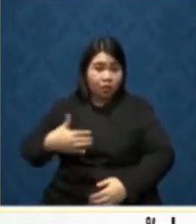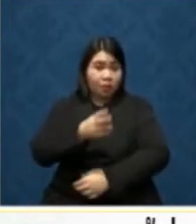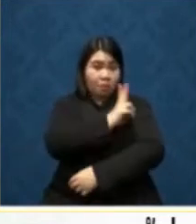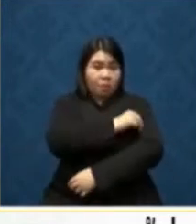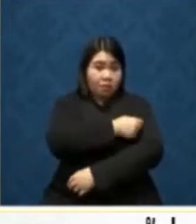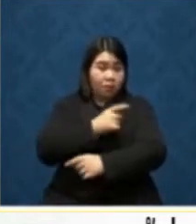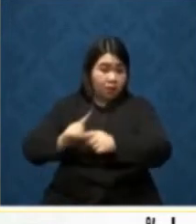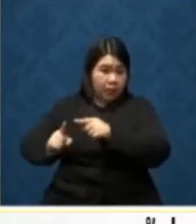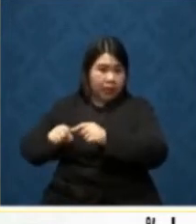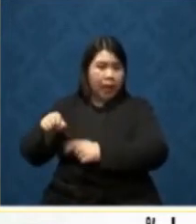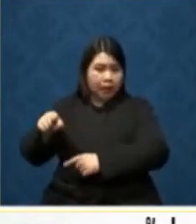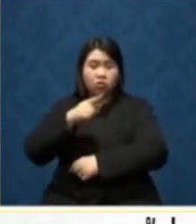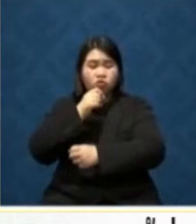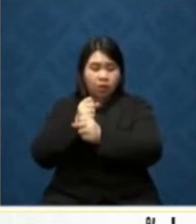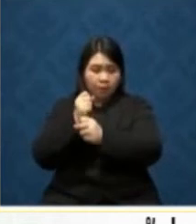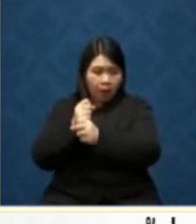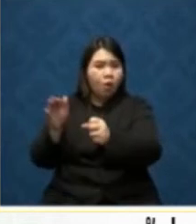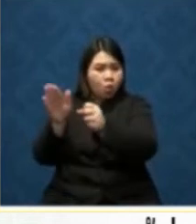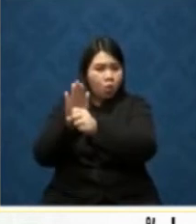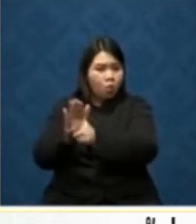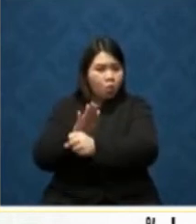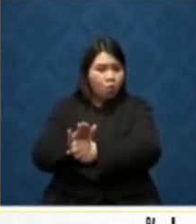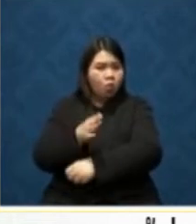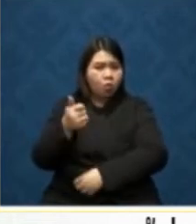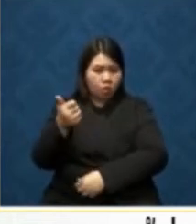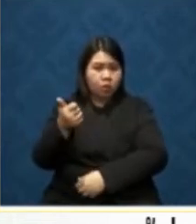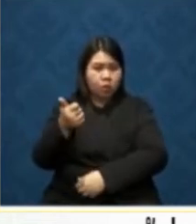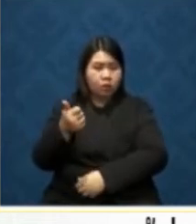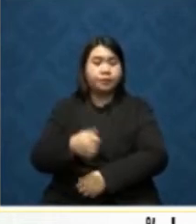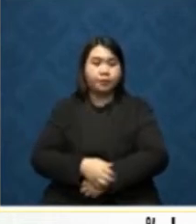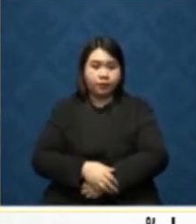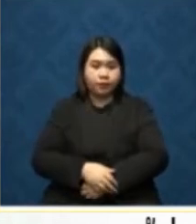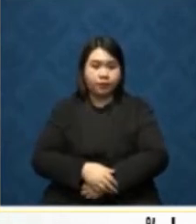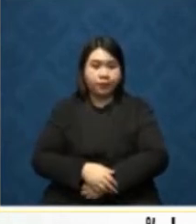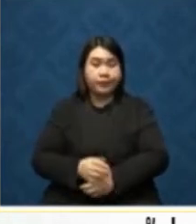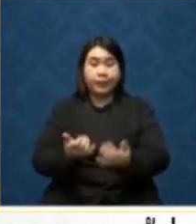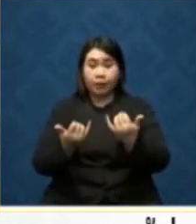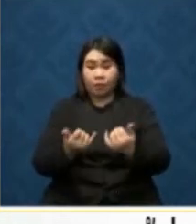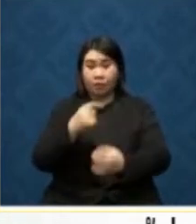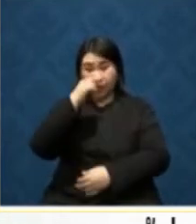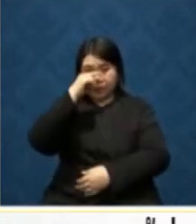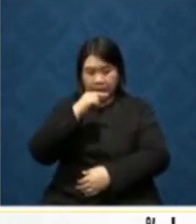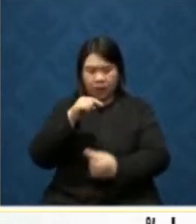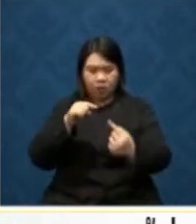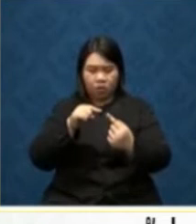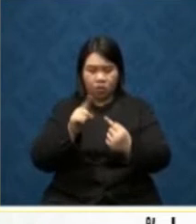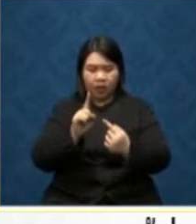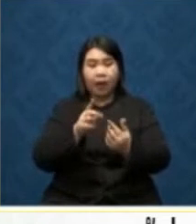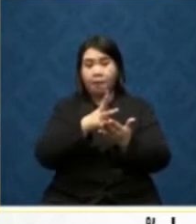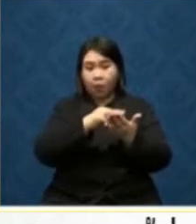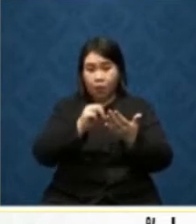จะทำใหเหวา ภารกิจ Healside หรอทางด้านสุขภาพเราเนี่ยมีความสมบูรณ์มากยงขึ้น